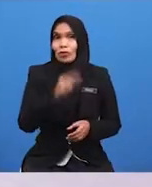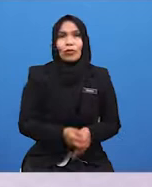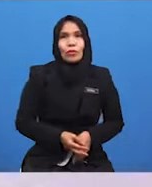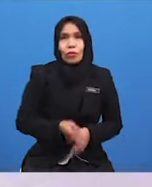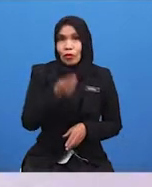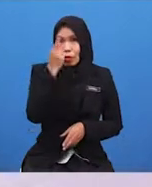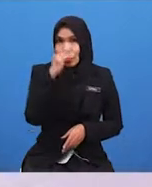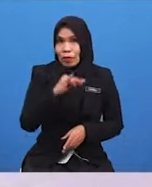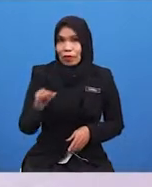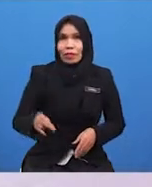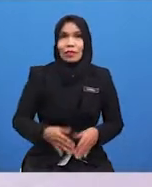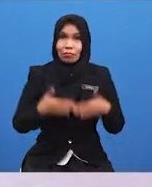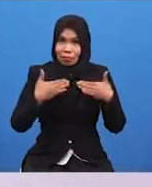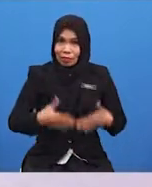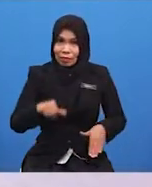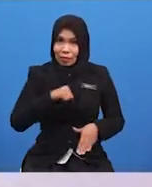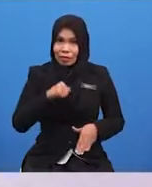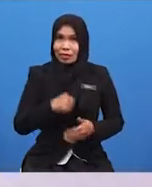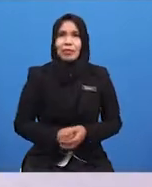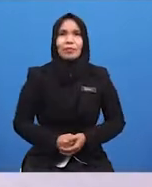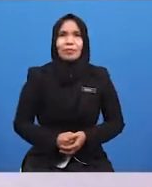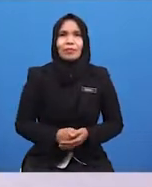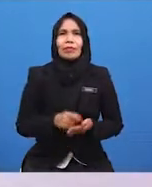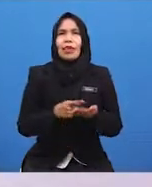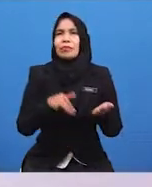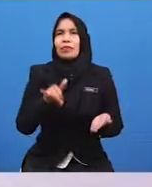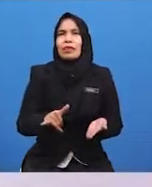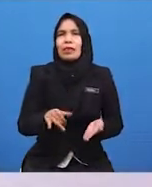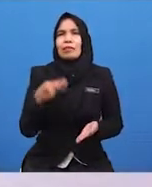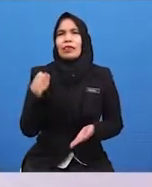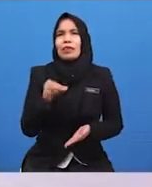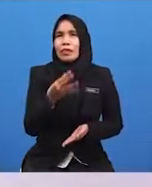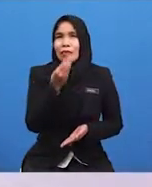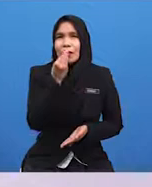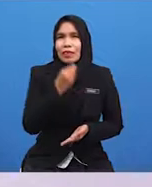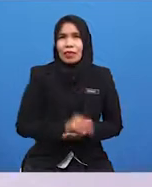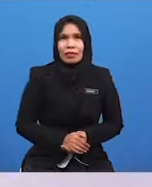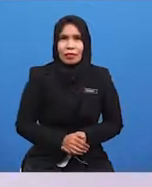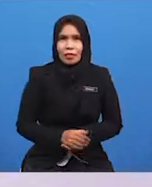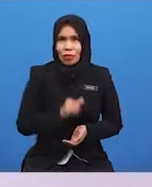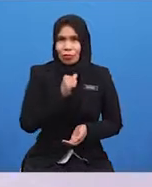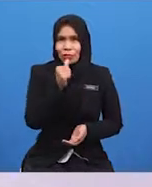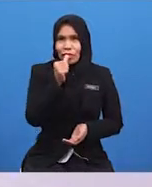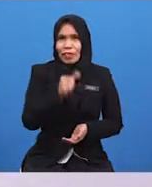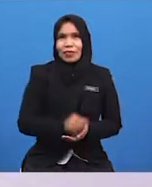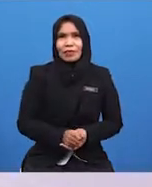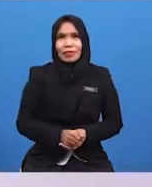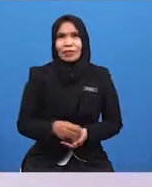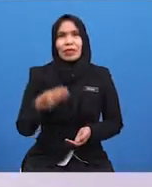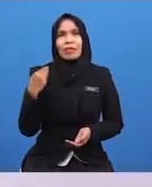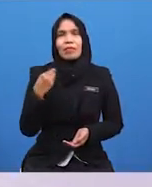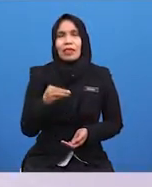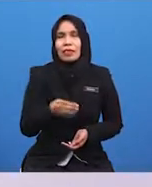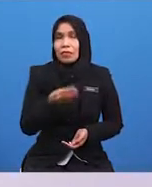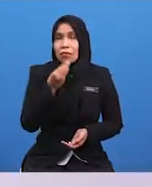apa yang mereka makan makanan segera ke bukan mereka makan makanan